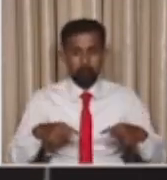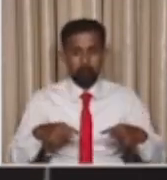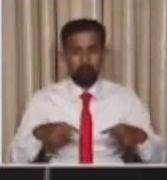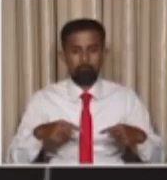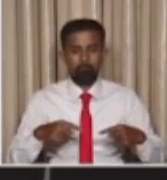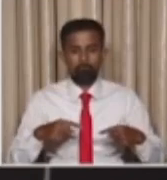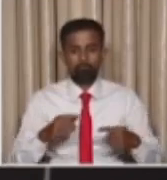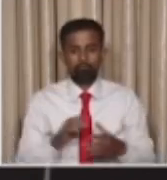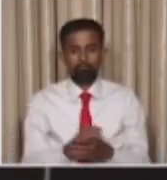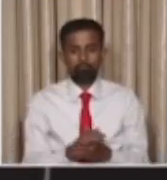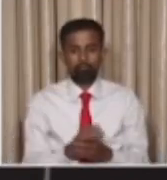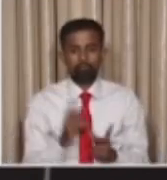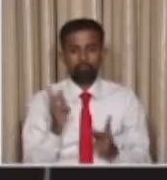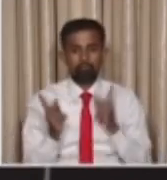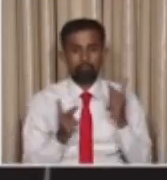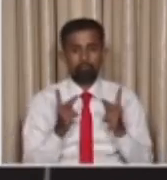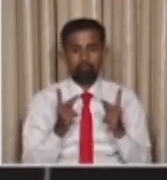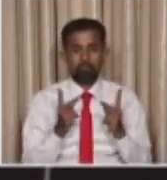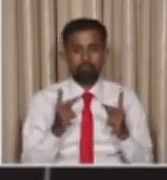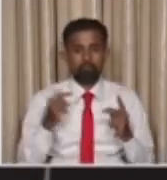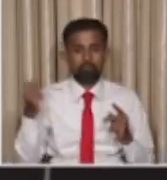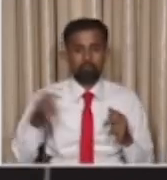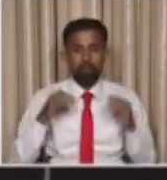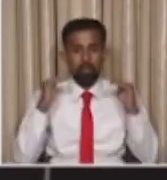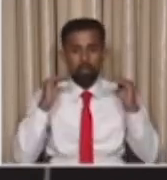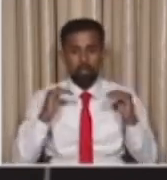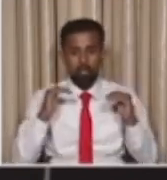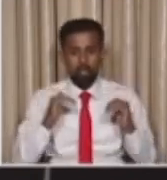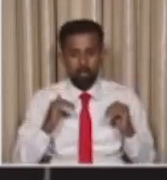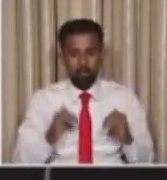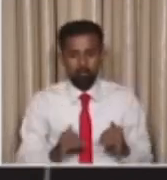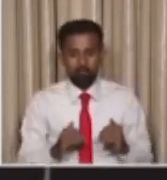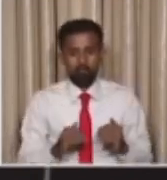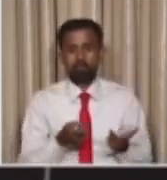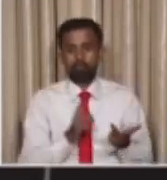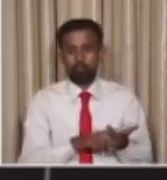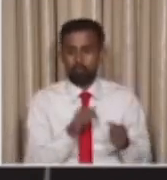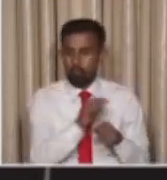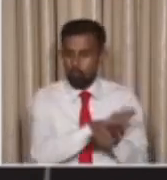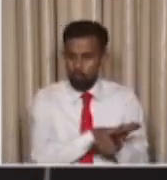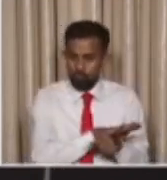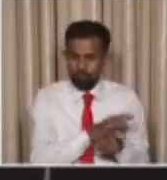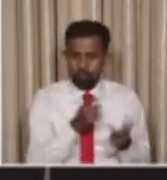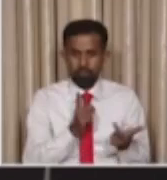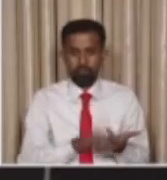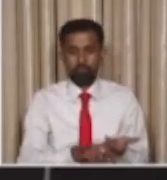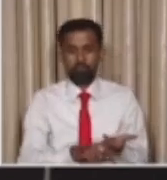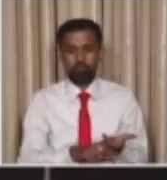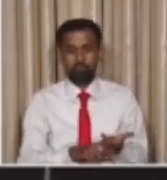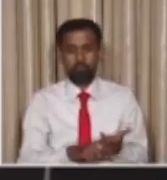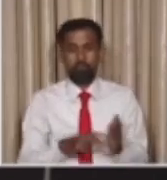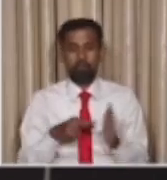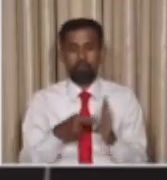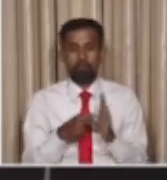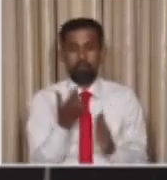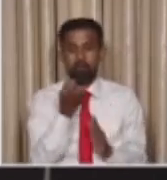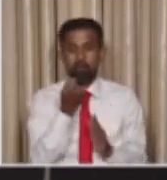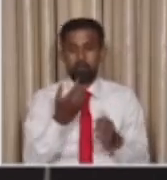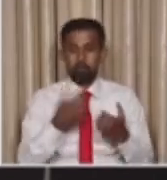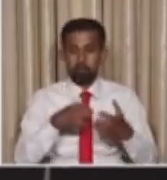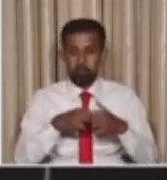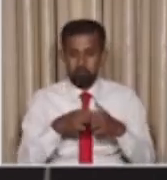ඒ සංචාරකයන්ගේ හිඟතාවය සහ ඊට පස්සේ කොවිඩ්, ඊට පස්සේ මේ ආර්ථික අර්බුදයක්